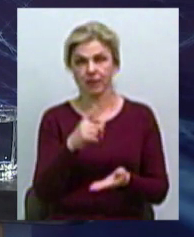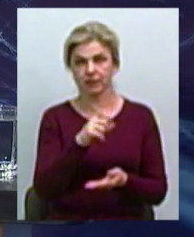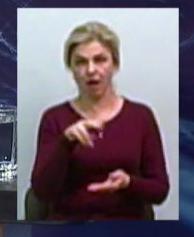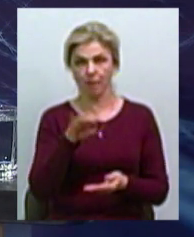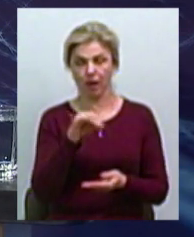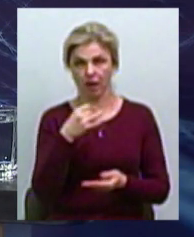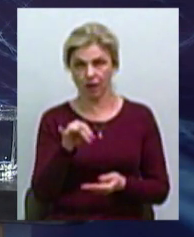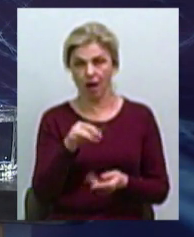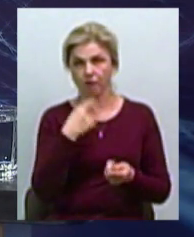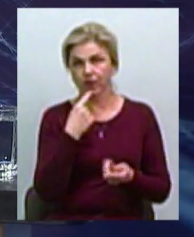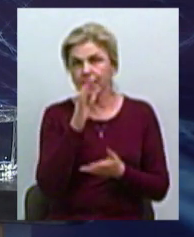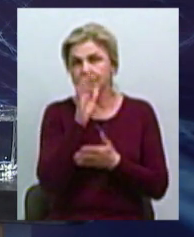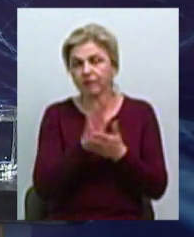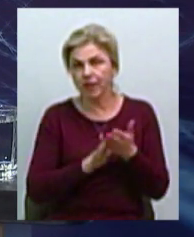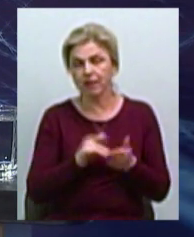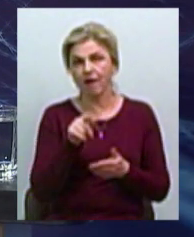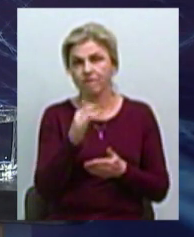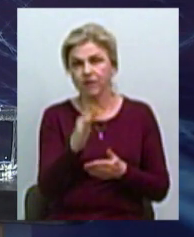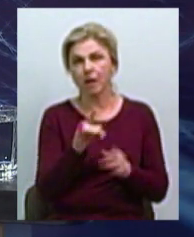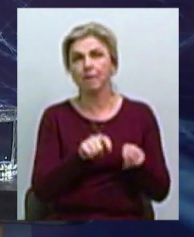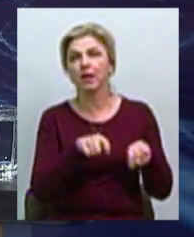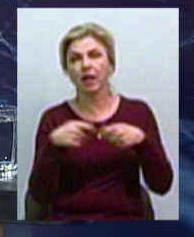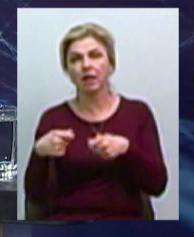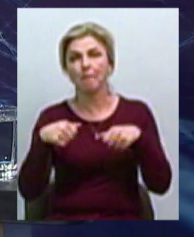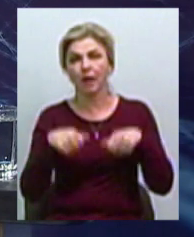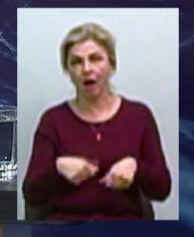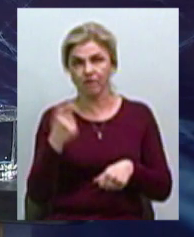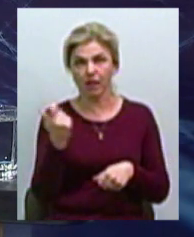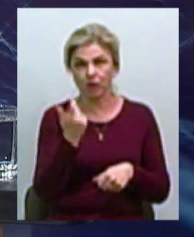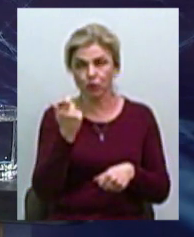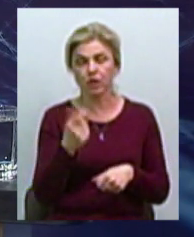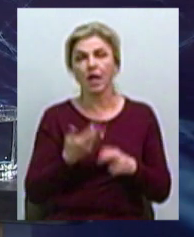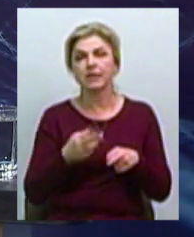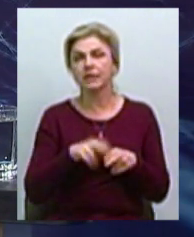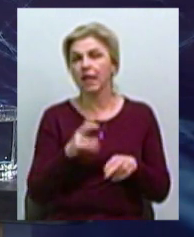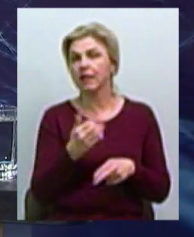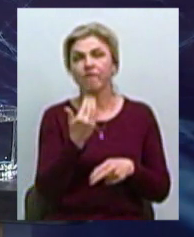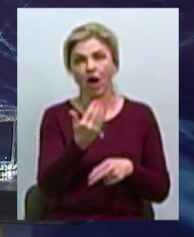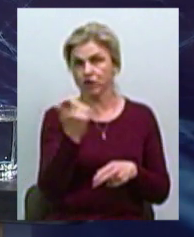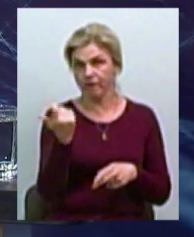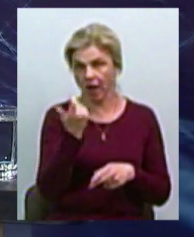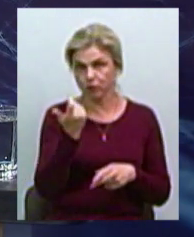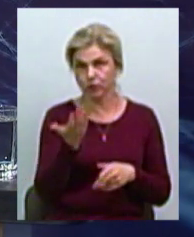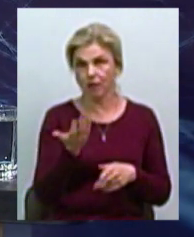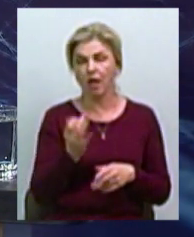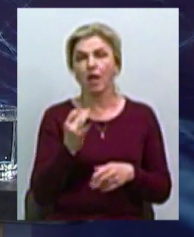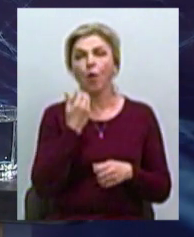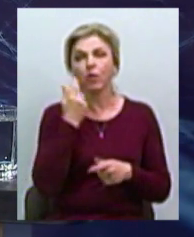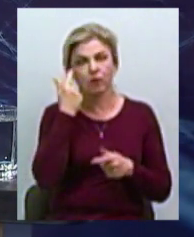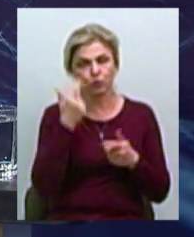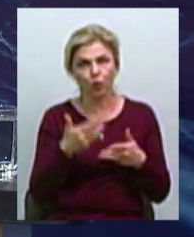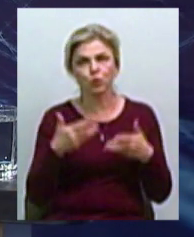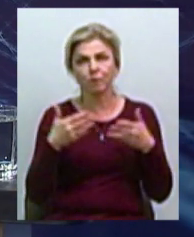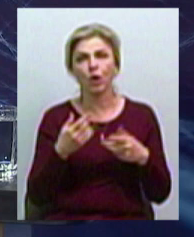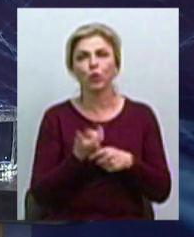казали, шановні, вибачте, ви ж передали право власності. Сьогодні це вже не ваша власність. І коли стало зрозуміло, що